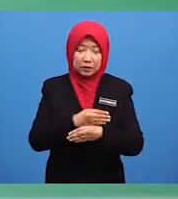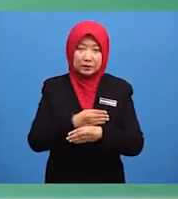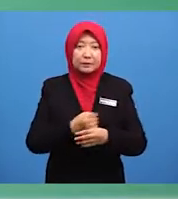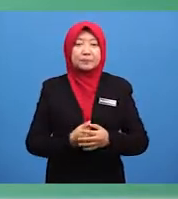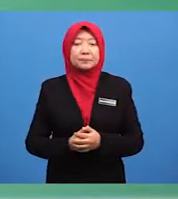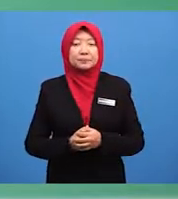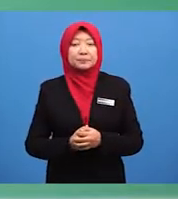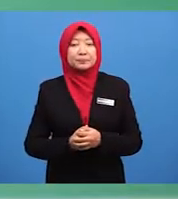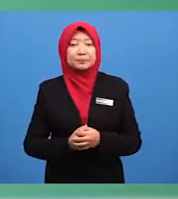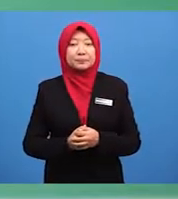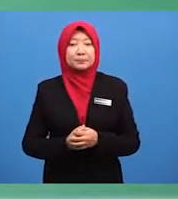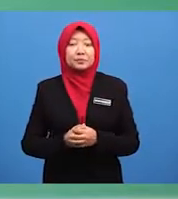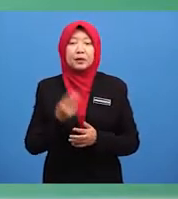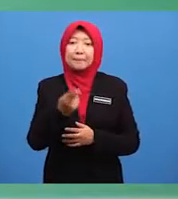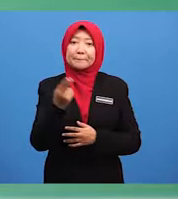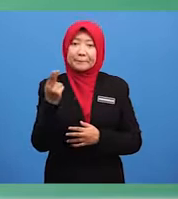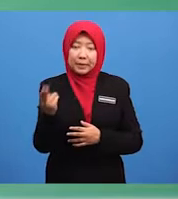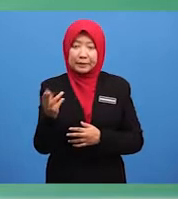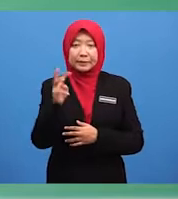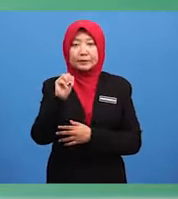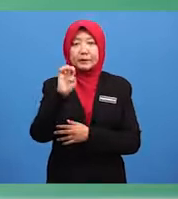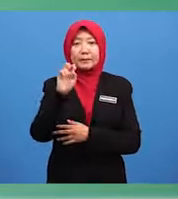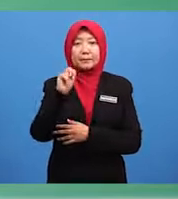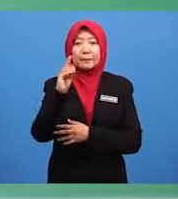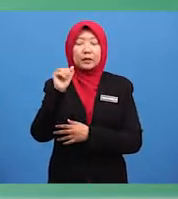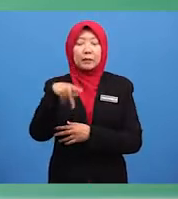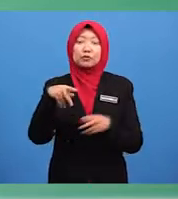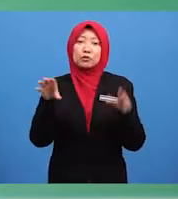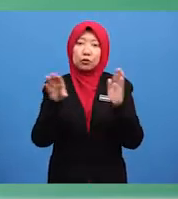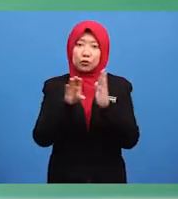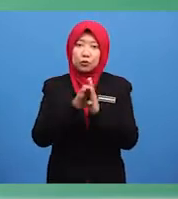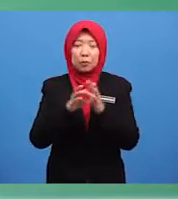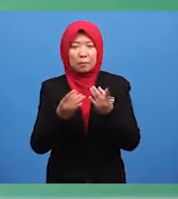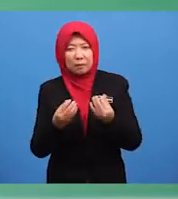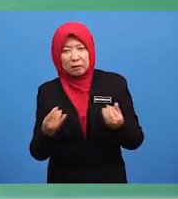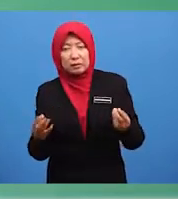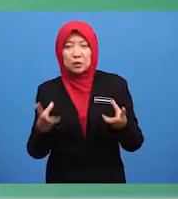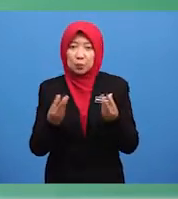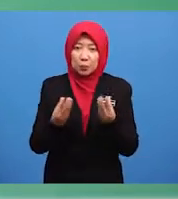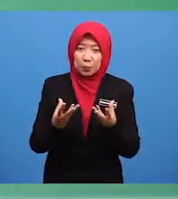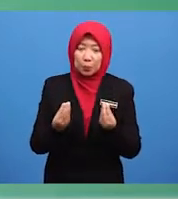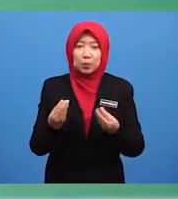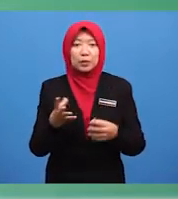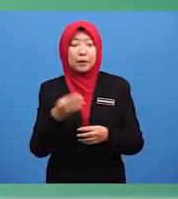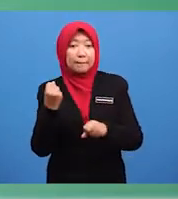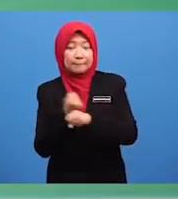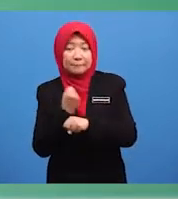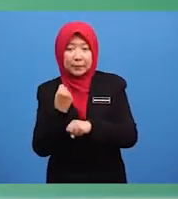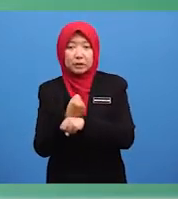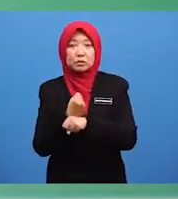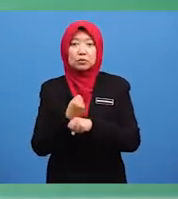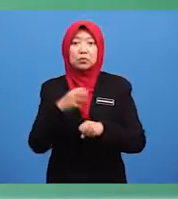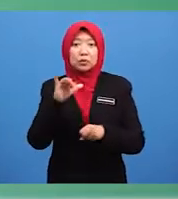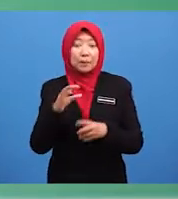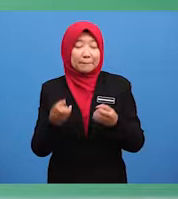ladang tadi. Iaitu bahan mendapan terdiri daripada kelodak, lumpur, pasir, tanah dan batu mendap